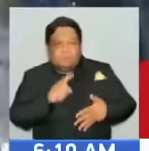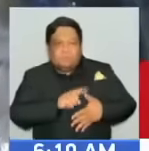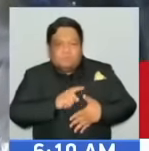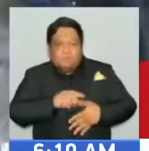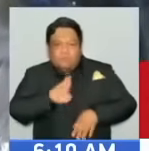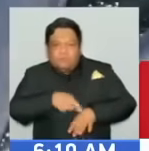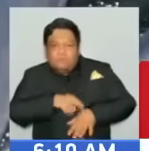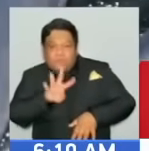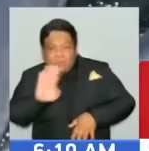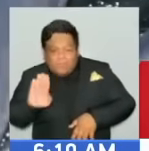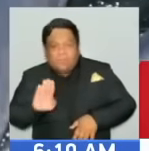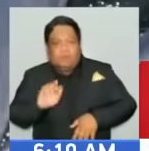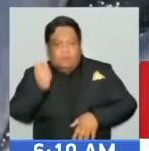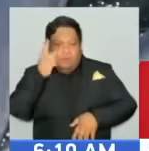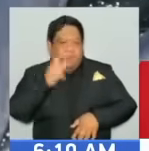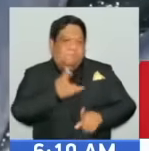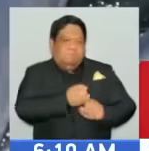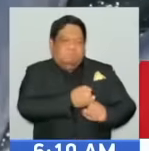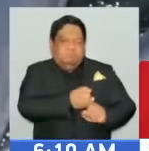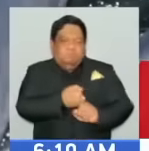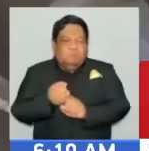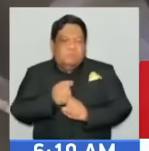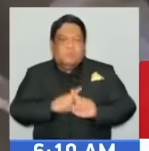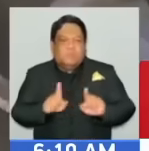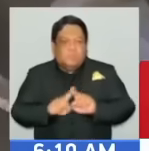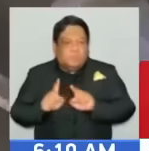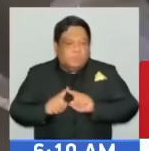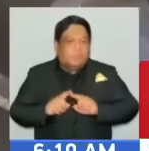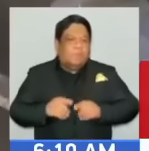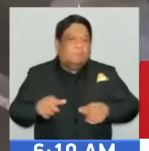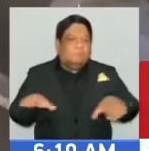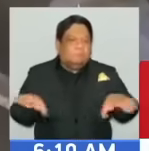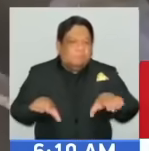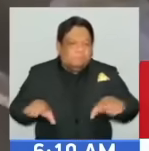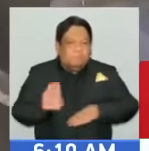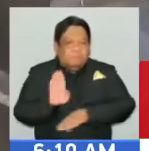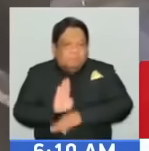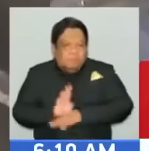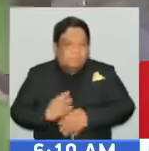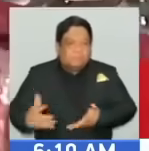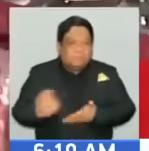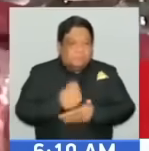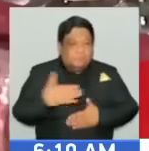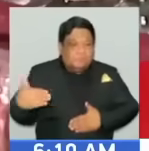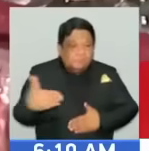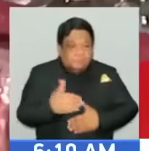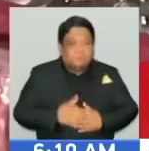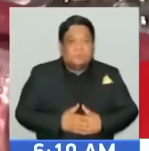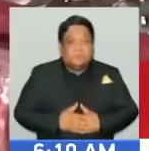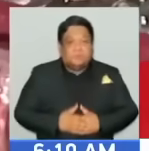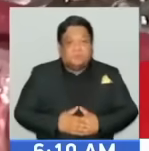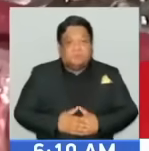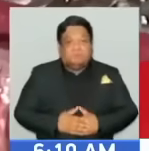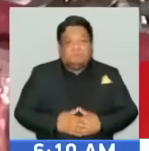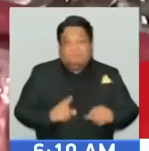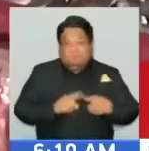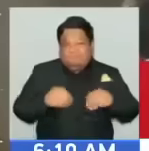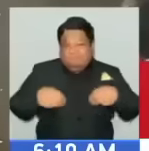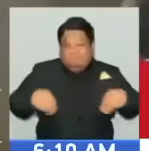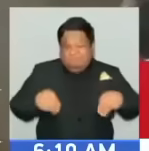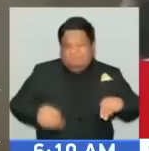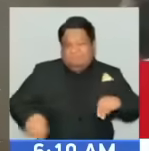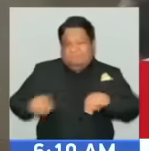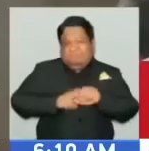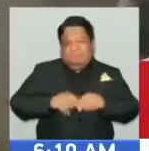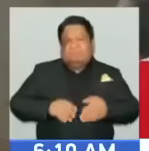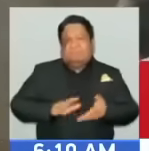ng BIFAR, nasa 280 pesos na ang presyo sa kada kilo ng galunggong. Nananatili naman stable ang presyo ng tilapia na nasa